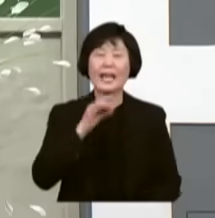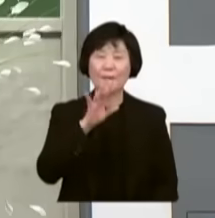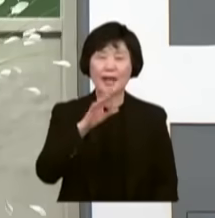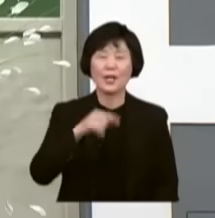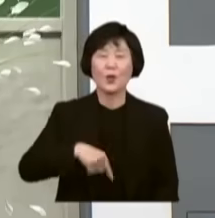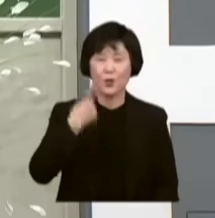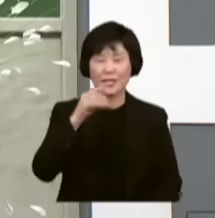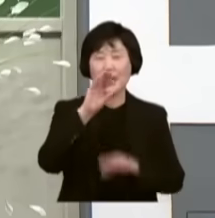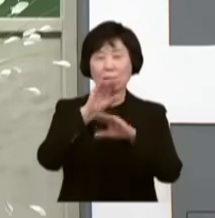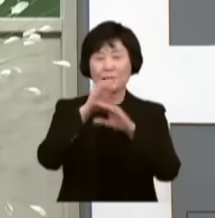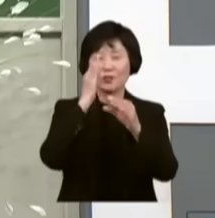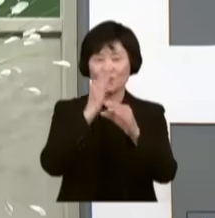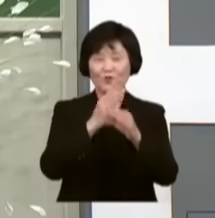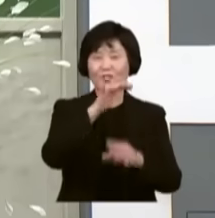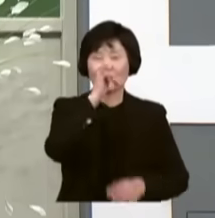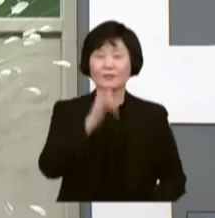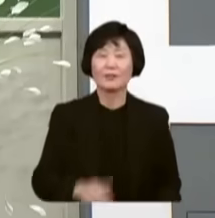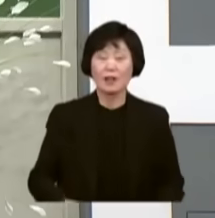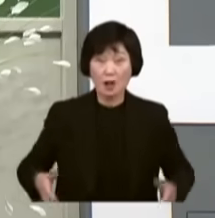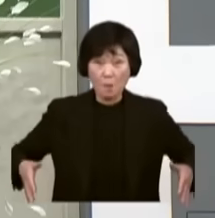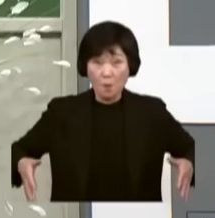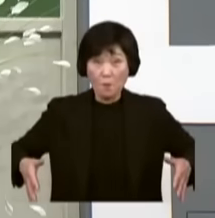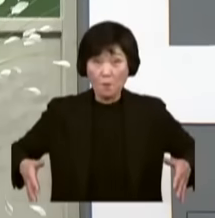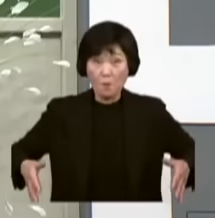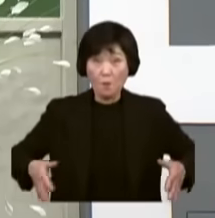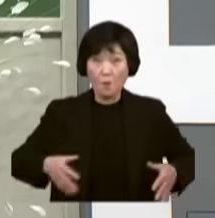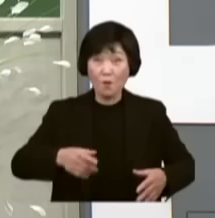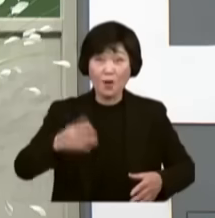지금 네. 7년째. 7년째. 네. 어쩜 몸매도 그대로